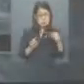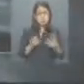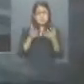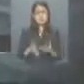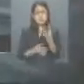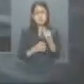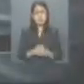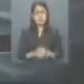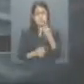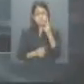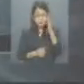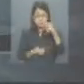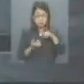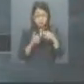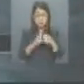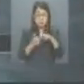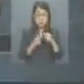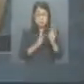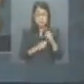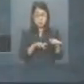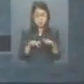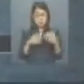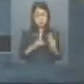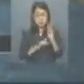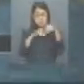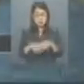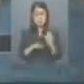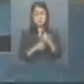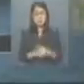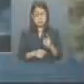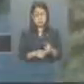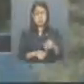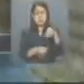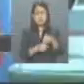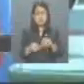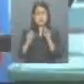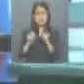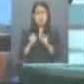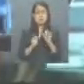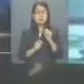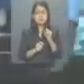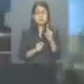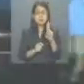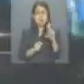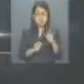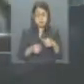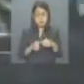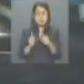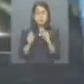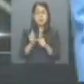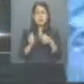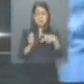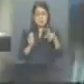after shock จากเหตุแผ่นดินไหวซึ่งมีจุดศูนย์กลางอยู่ที่ตำบลศรีสุนทรอำเภอถลางจังหวัดภูเก็ตนอกจ